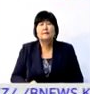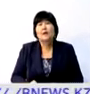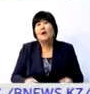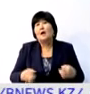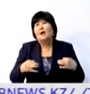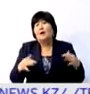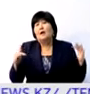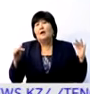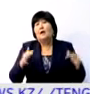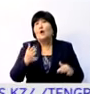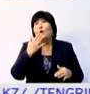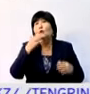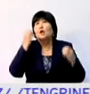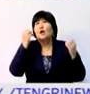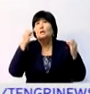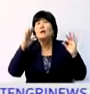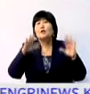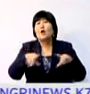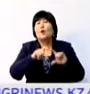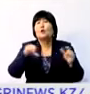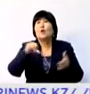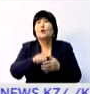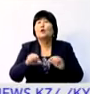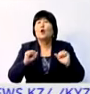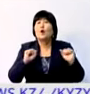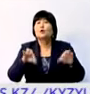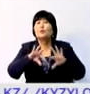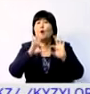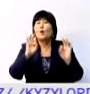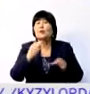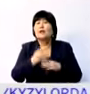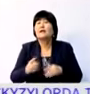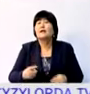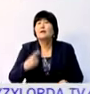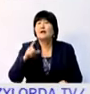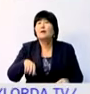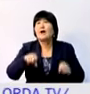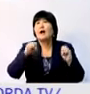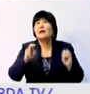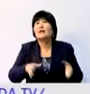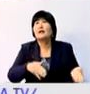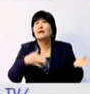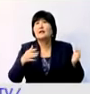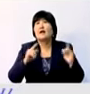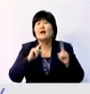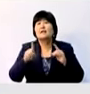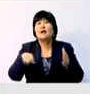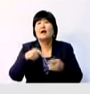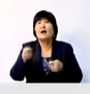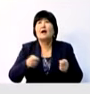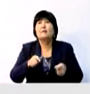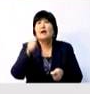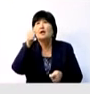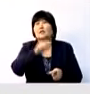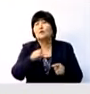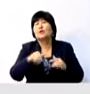Мерекелік бас қосуға ұлттық мәдени орталықтар өкілдері мен спорт өнер саласының майталмандары арнайы шақыртылған. Жиында қала әкімі жыл өткен